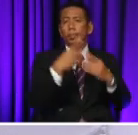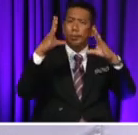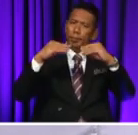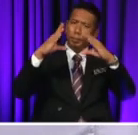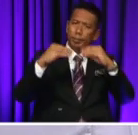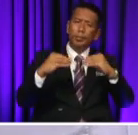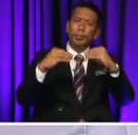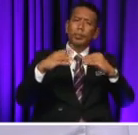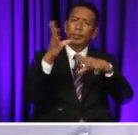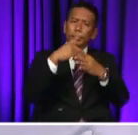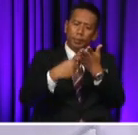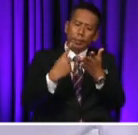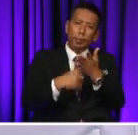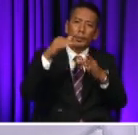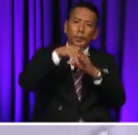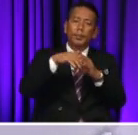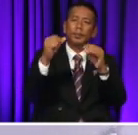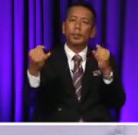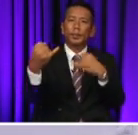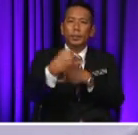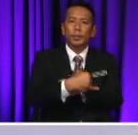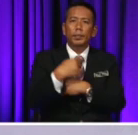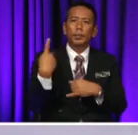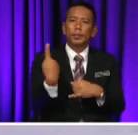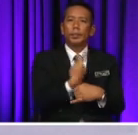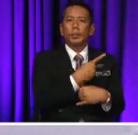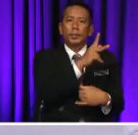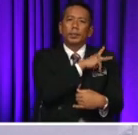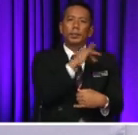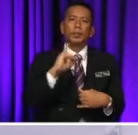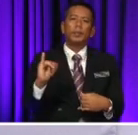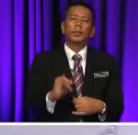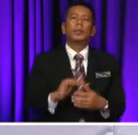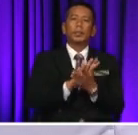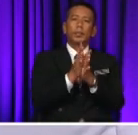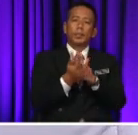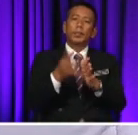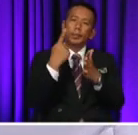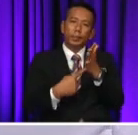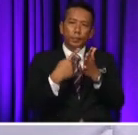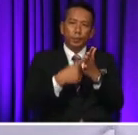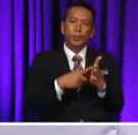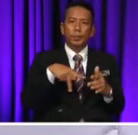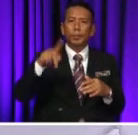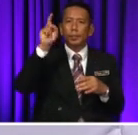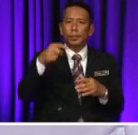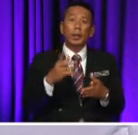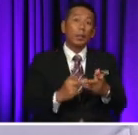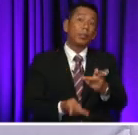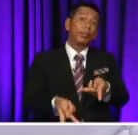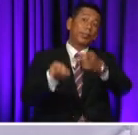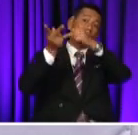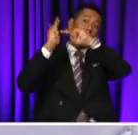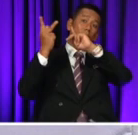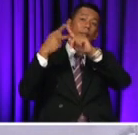bermufakat dalam organisasi yang kita pegang sekarang jadi apa-apa pun kita hanya berbalik kepada